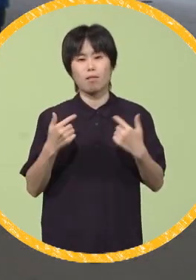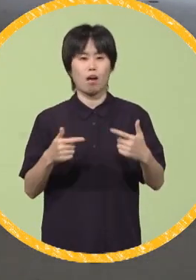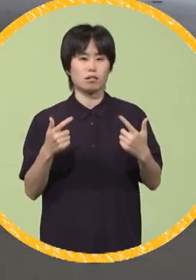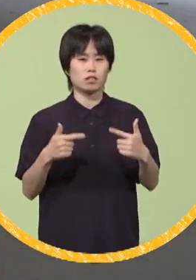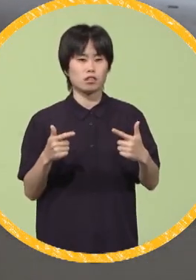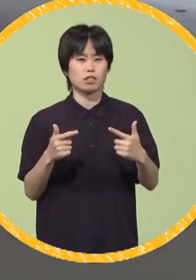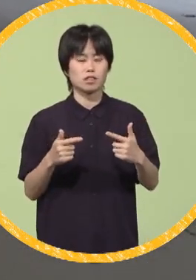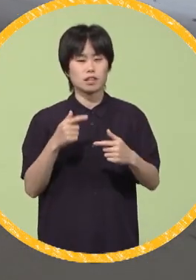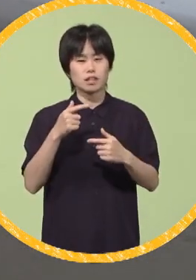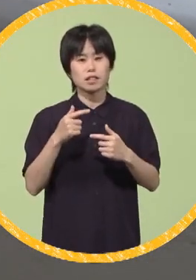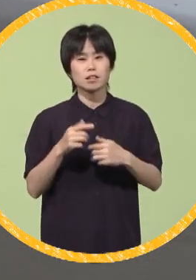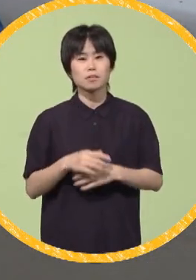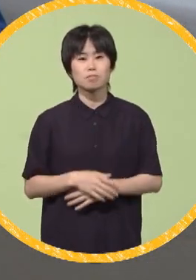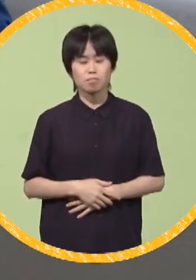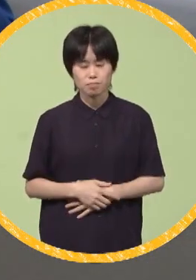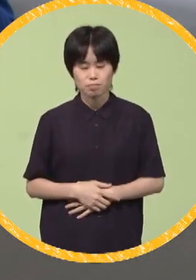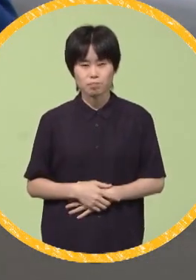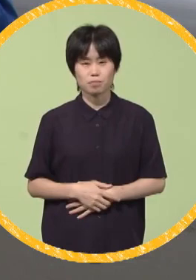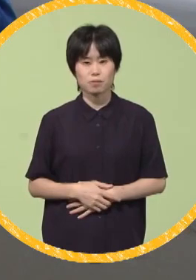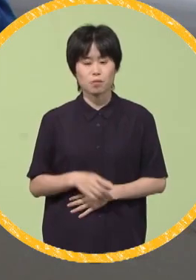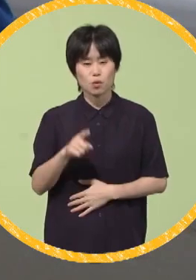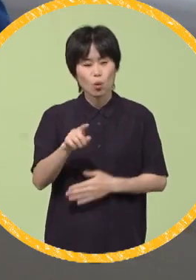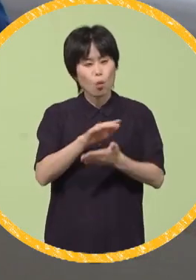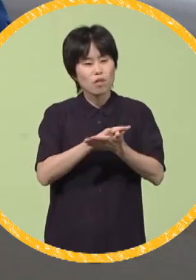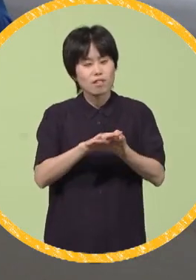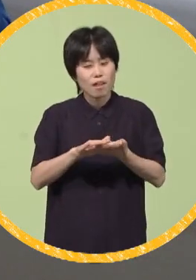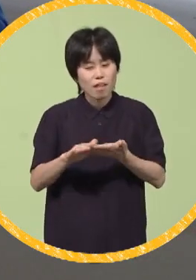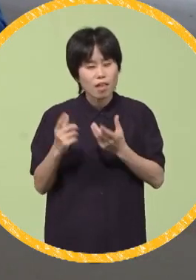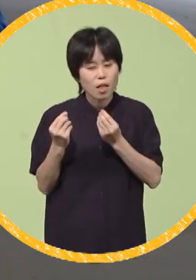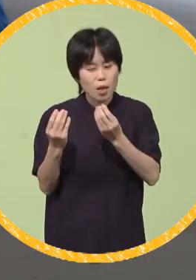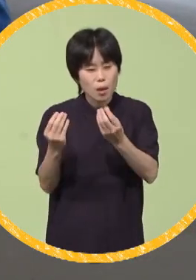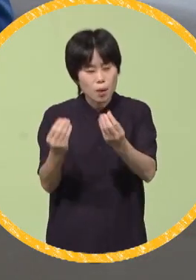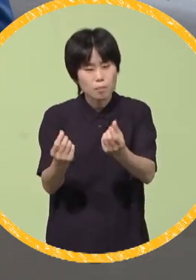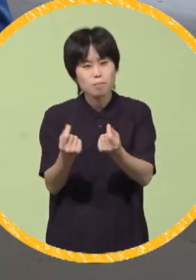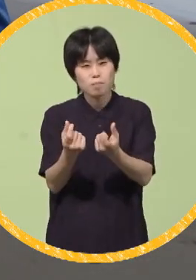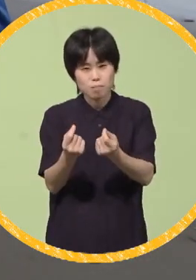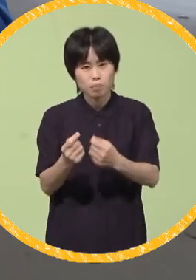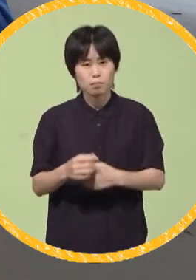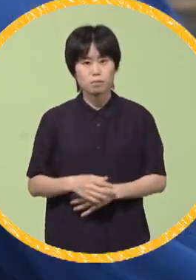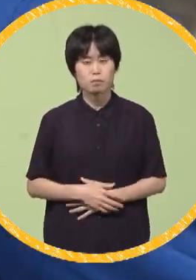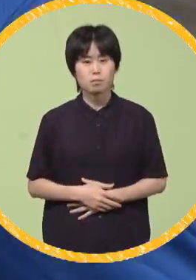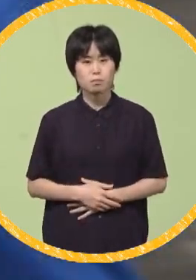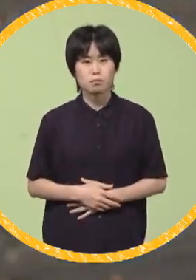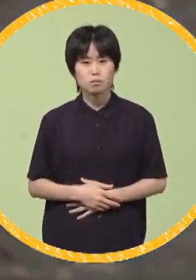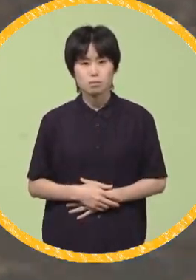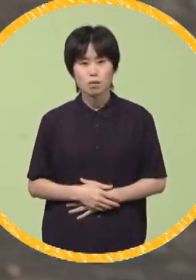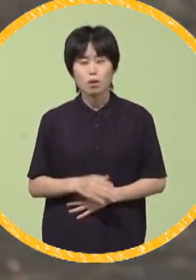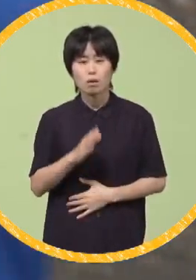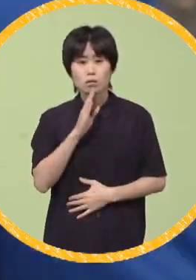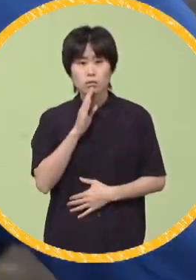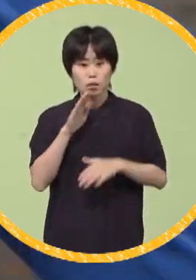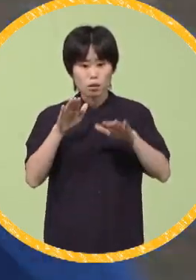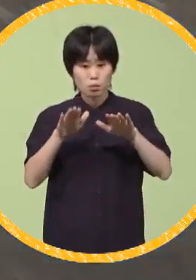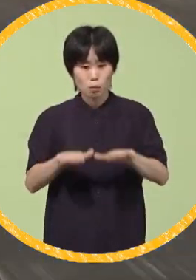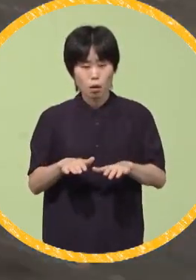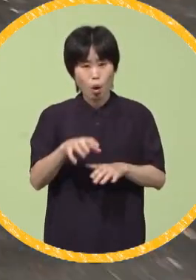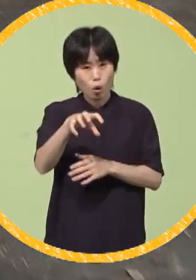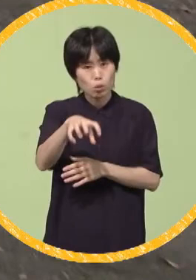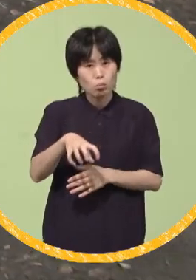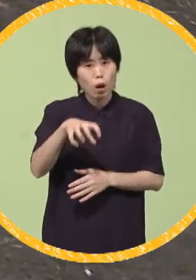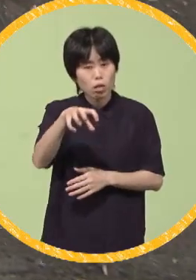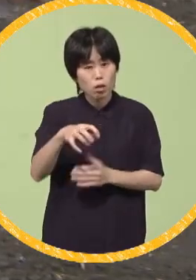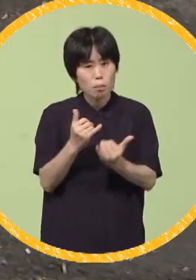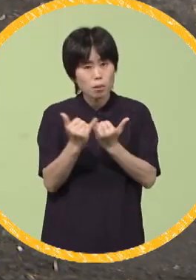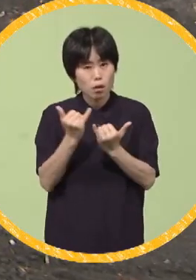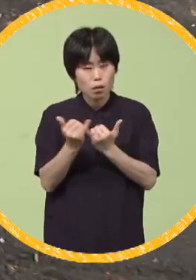1年中 やってるんですか。だからこうやって綺麗に保たれてるんですね。 そうですね。 これで実際今こうやって今何ですか、熊手みたい